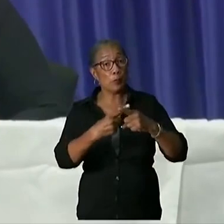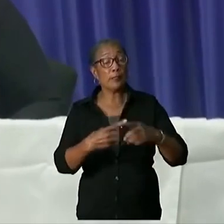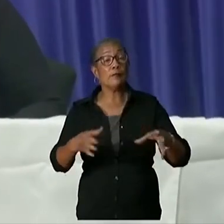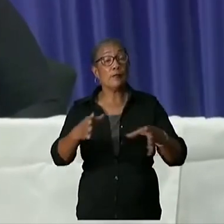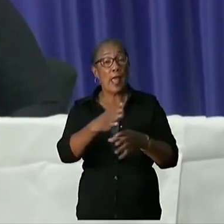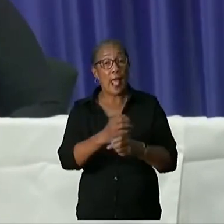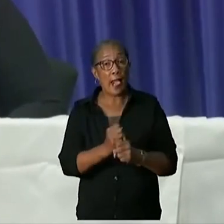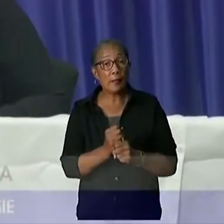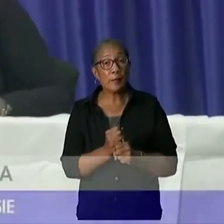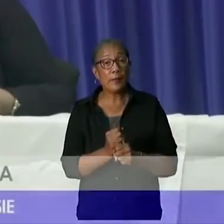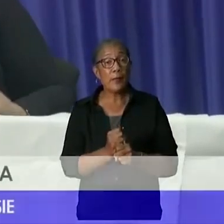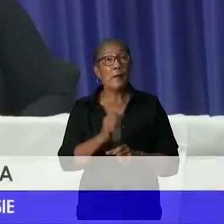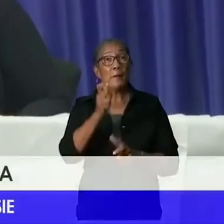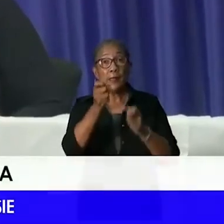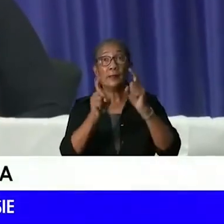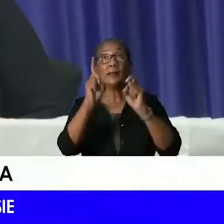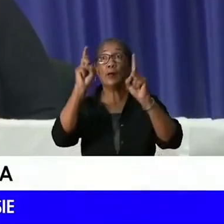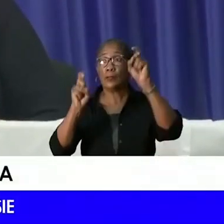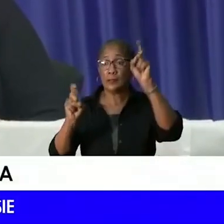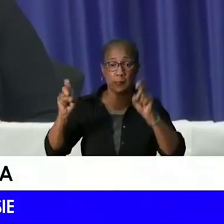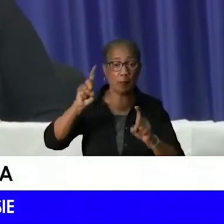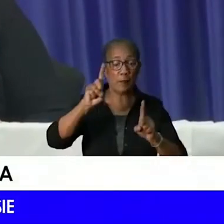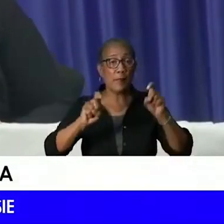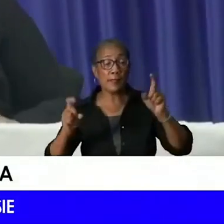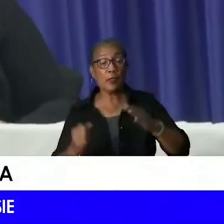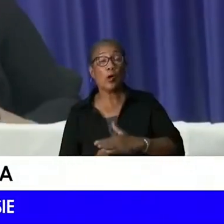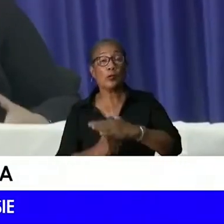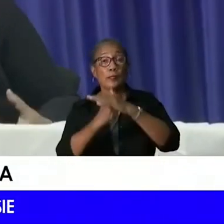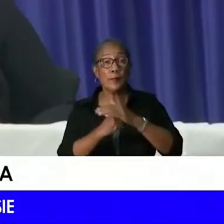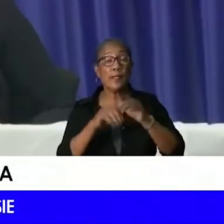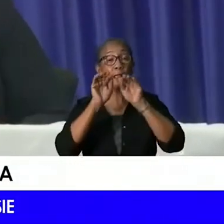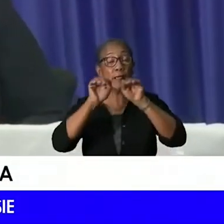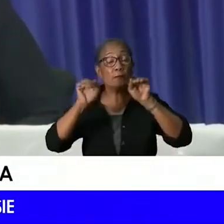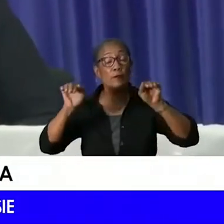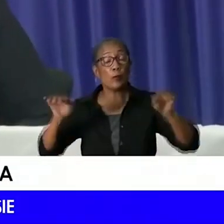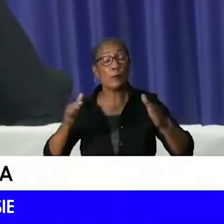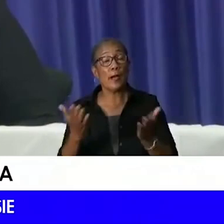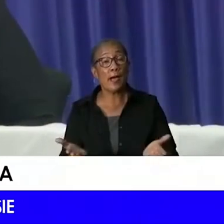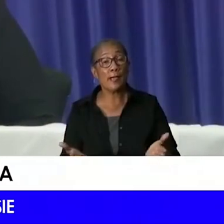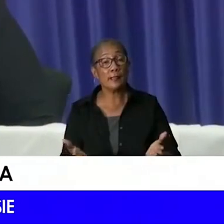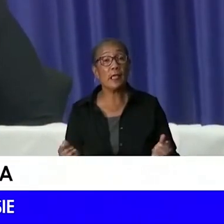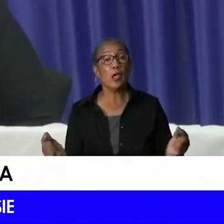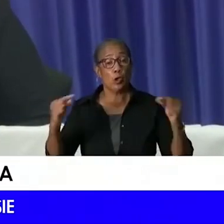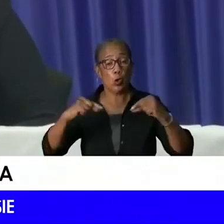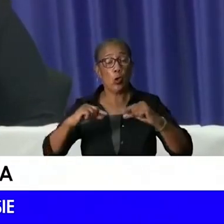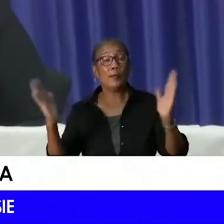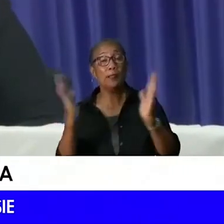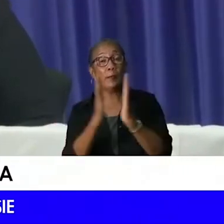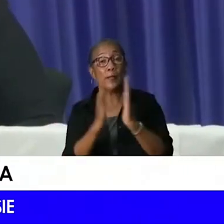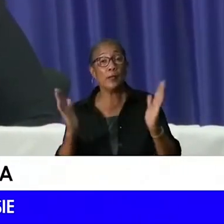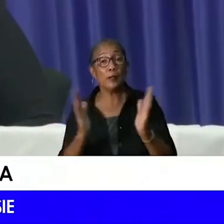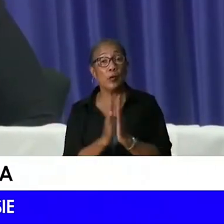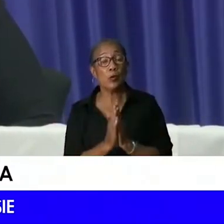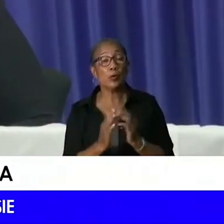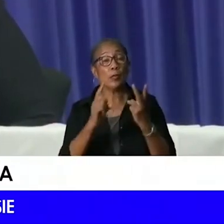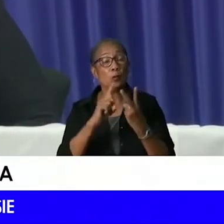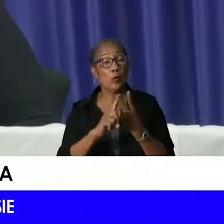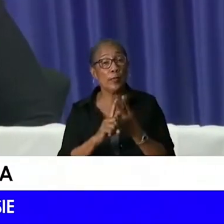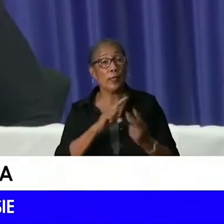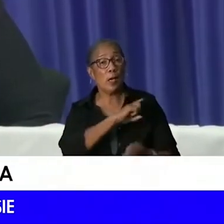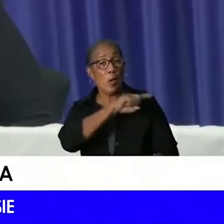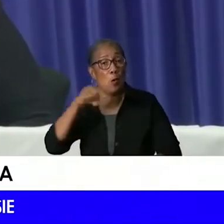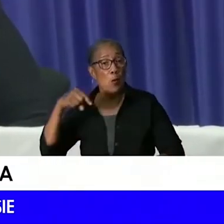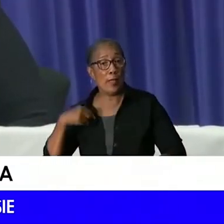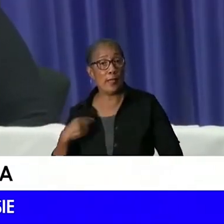het ontsmetten, het ondersteunen met informatie, dat gaan we versterken de komende periode. Het tweede is, we gaan